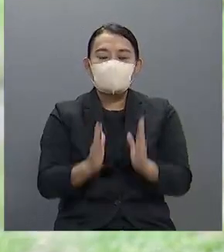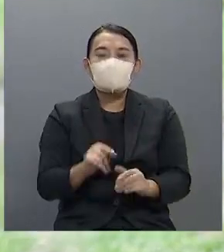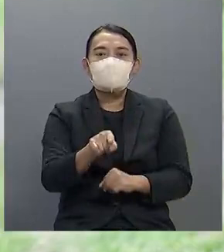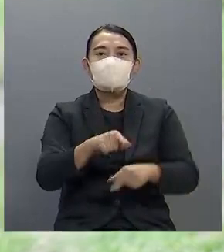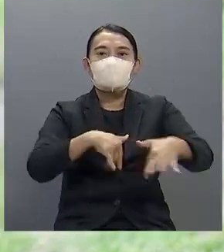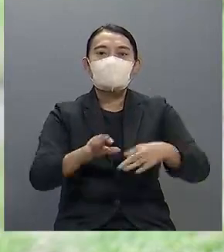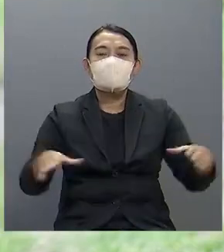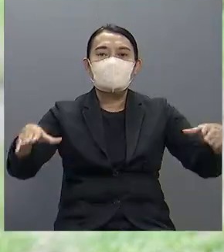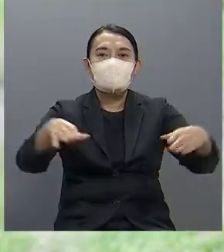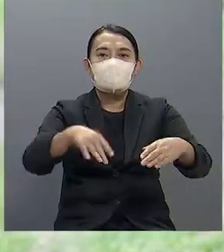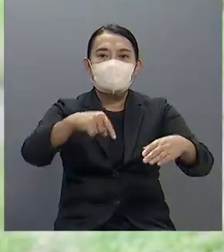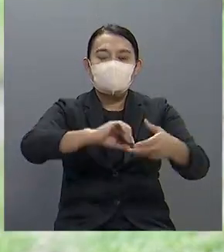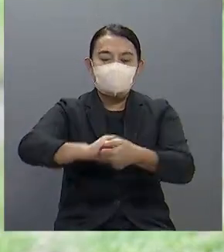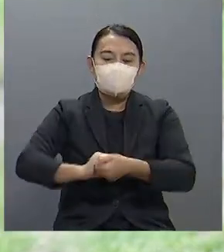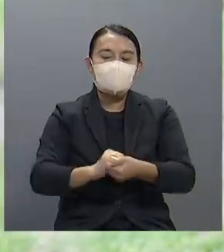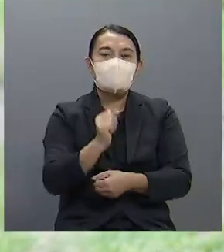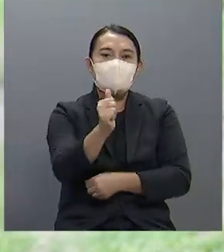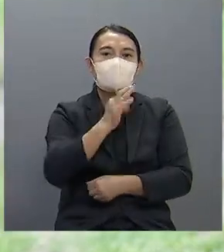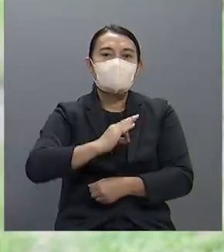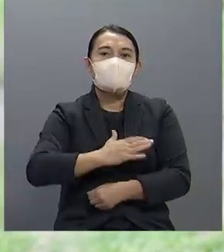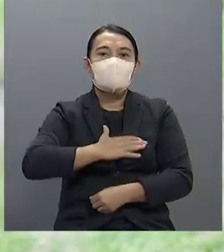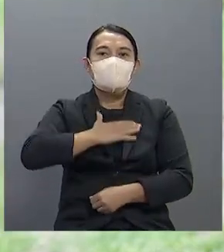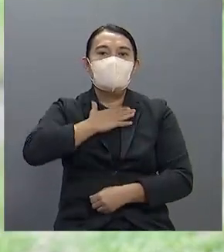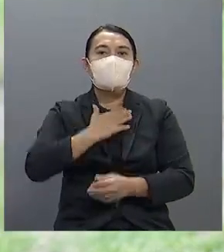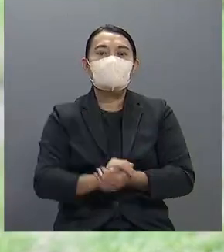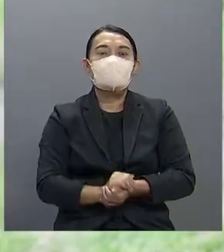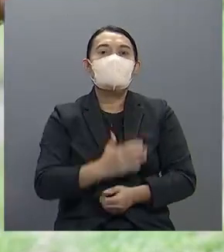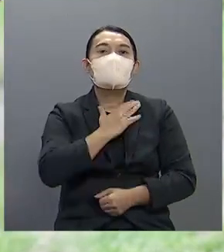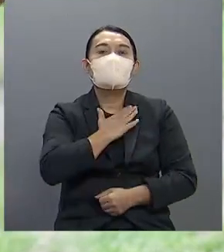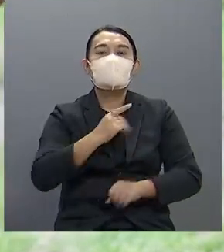ะครับแล้วก็สิ่งที่ภูมิใจที่สุดคือเราสามารถเป็นต้นแบบให้กับคน